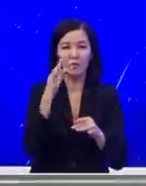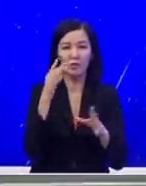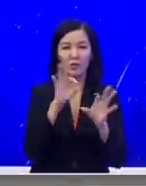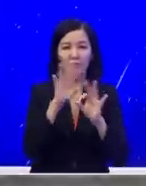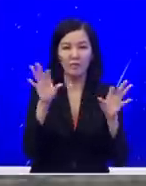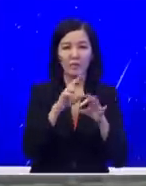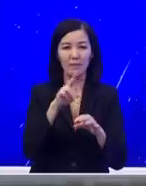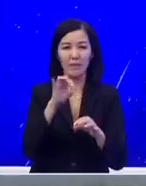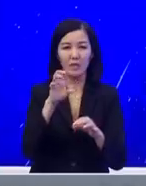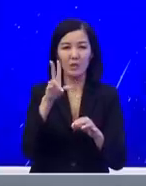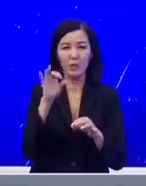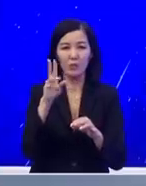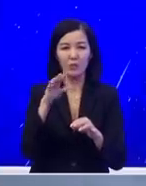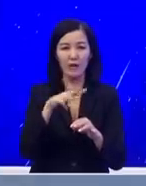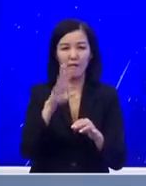пресс-службе.